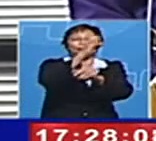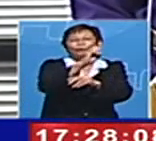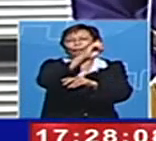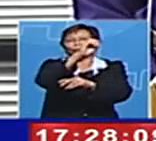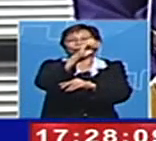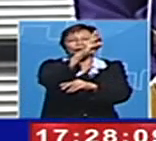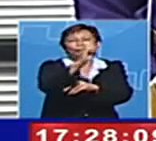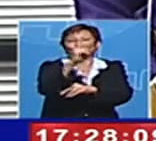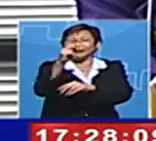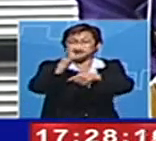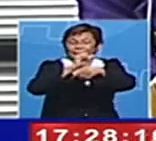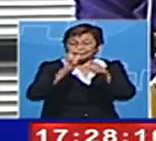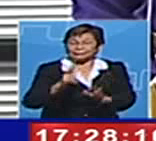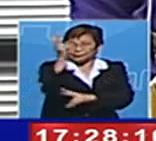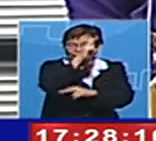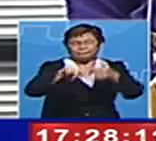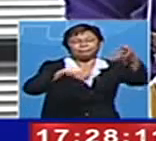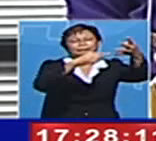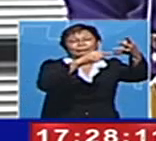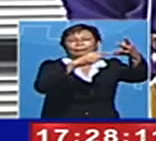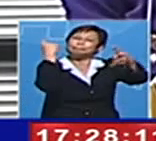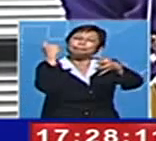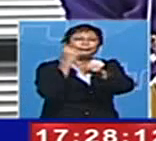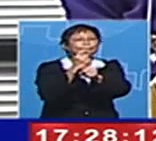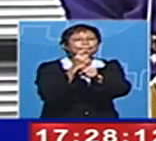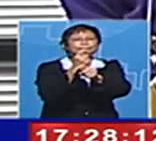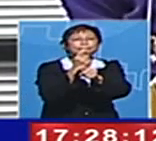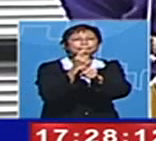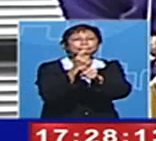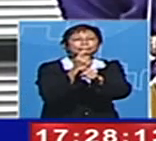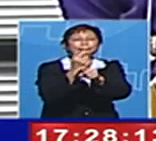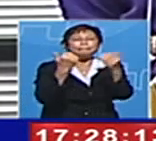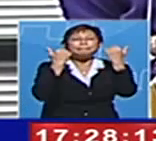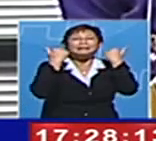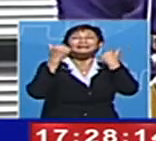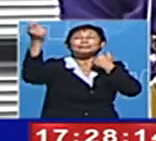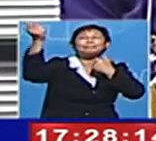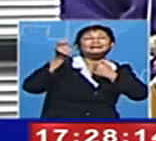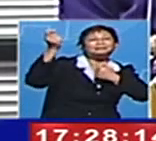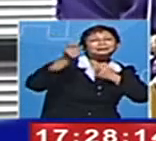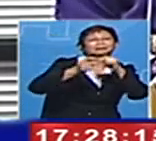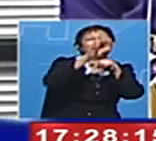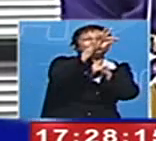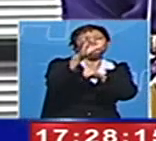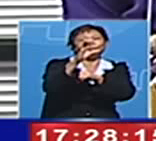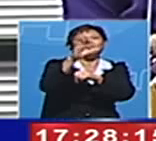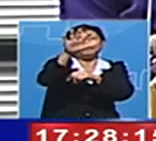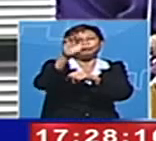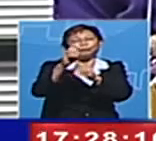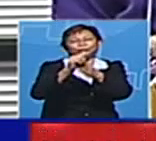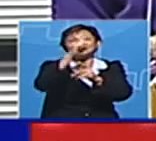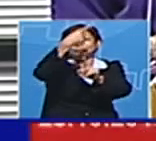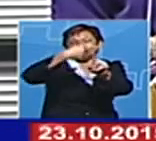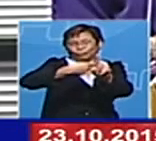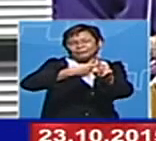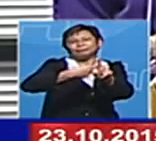penjawat awam keempat menetapkan kadar pencen minimum sebanyak 950